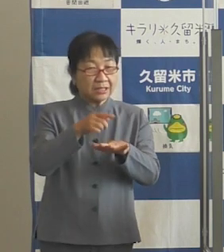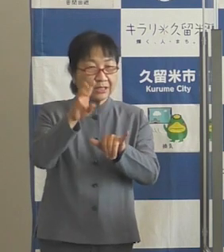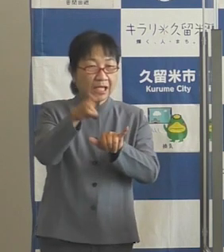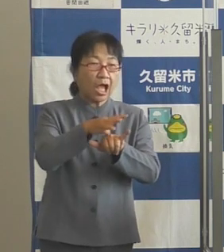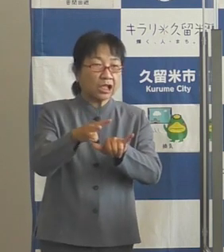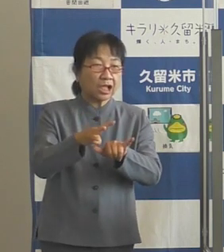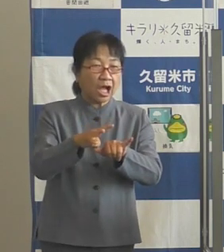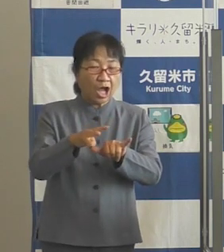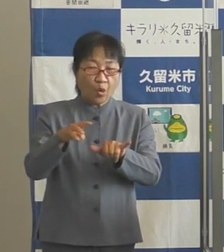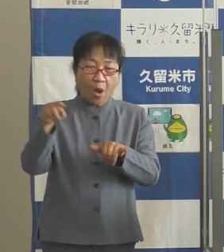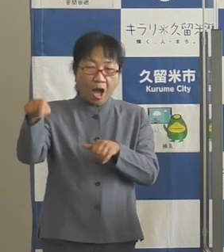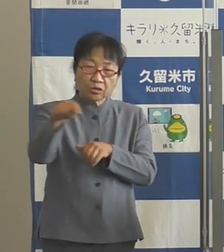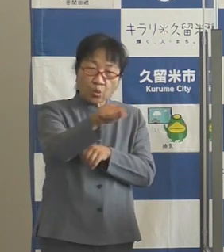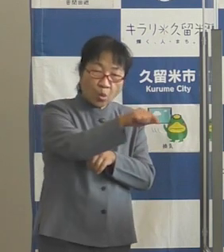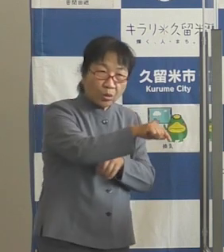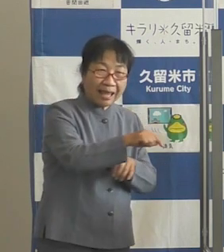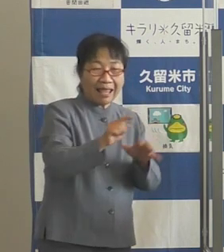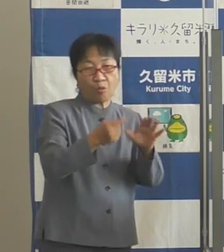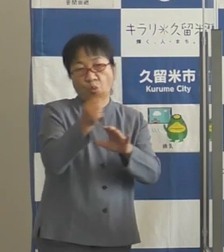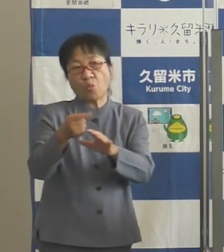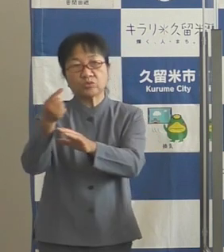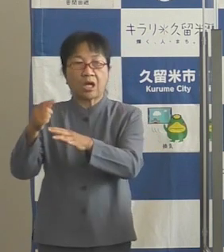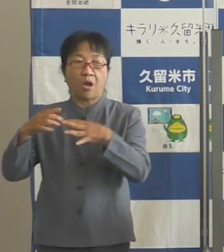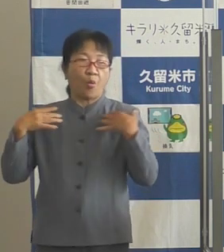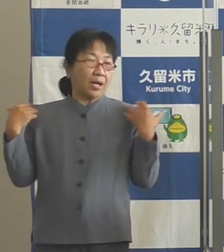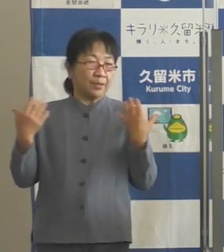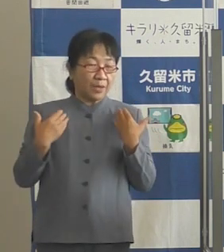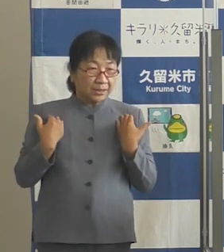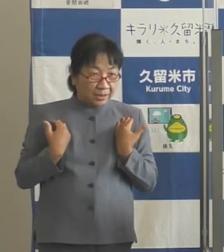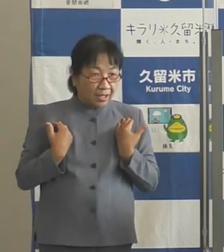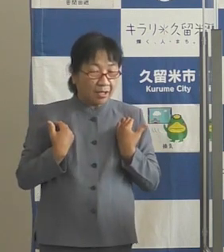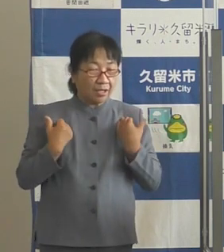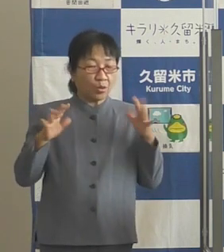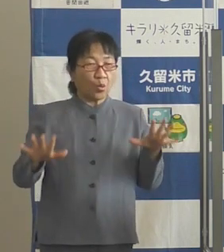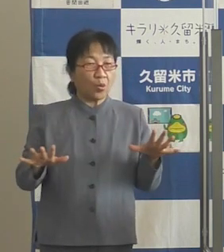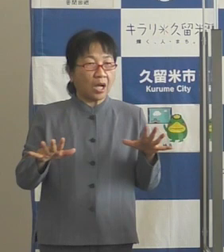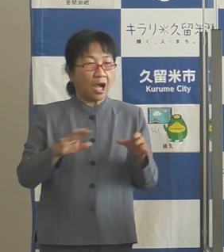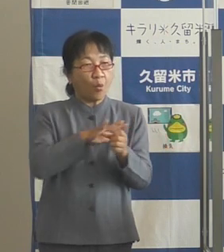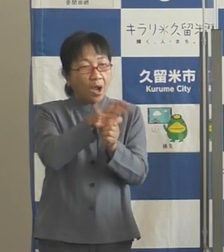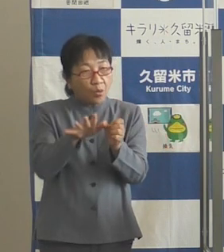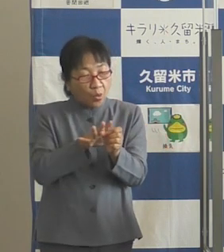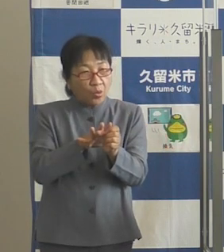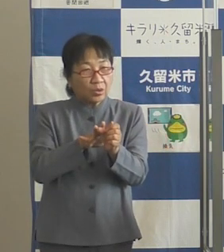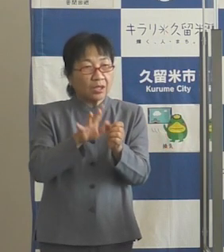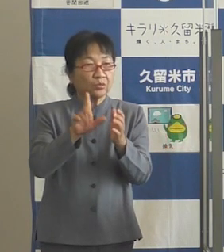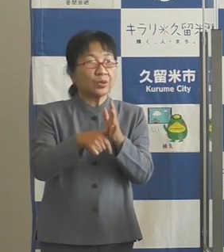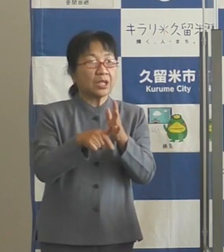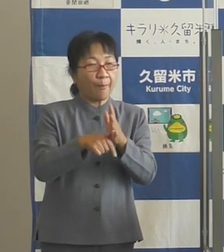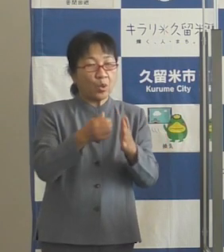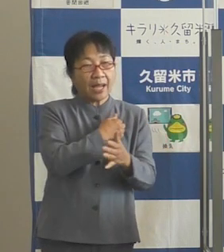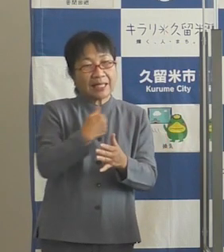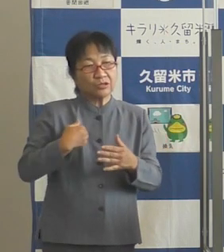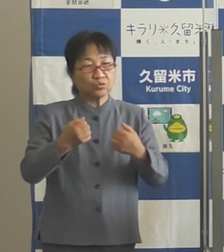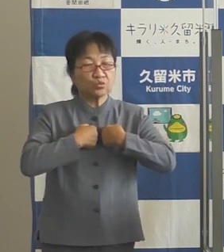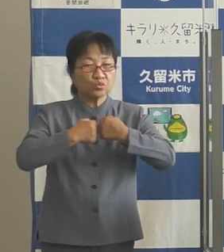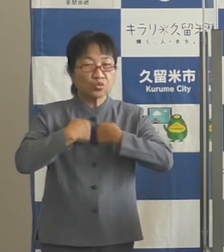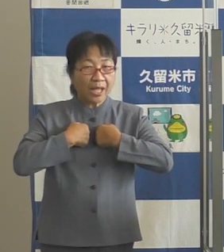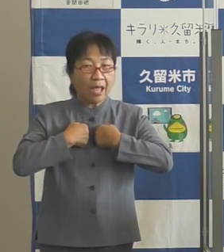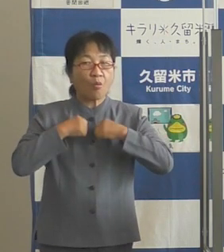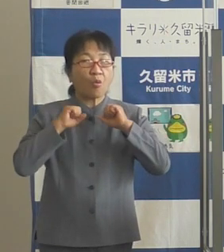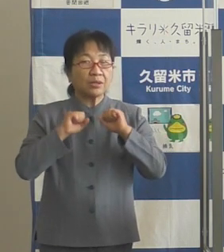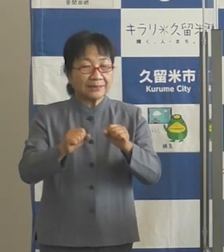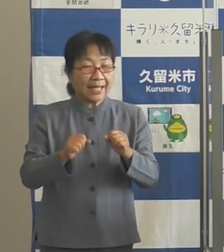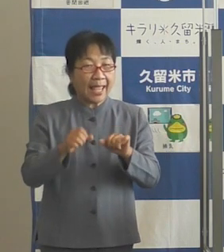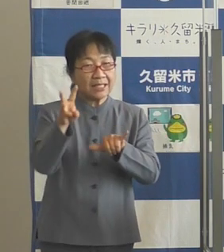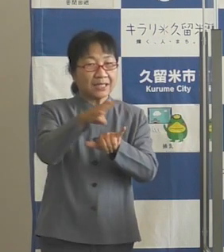起きるか分かりません。今回はコロナ禍でもできる訓練をやり、災害